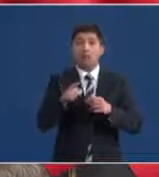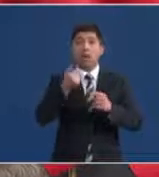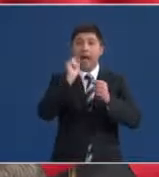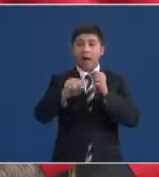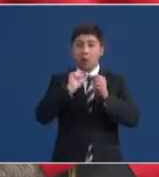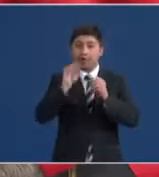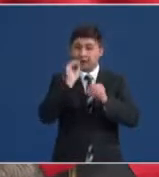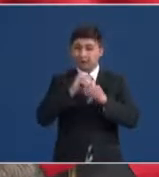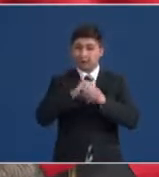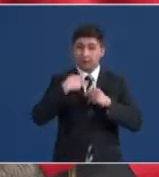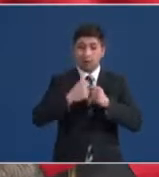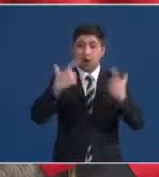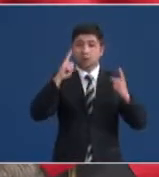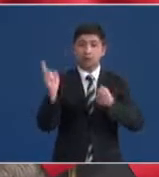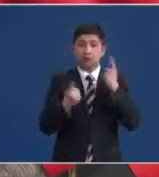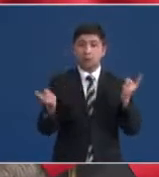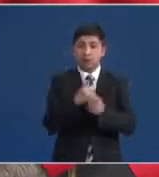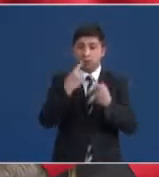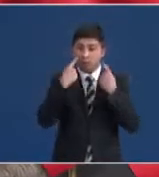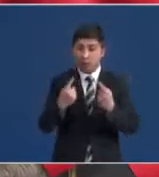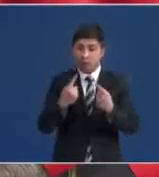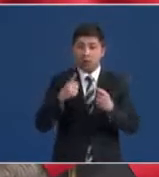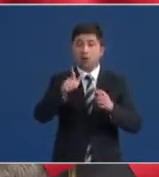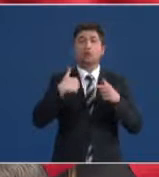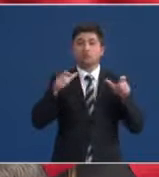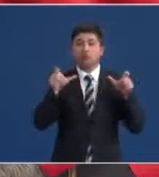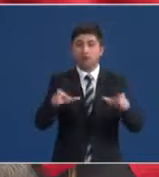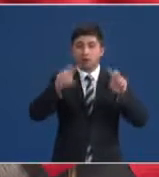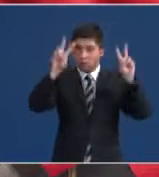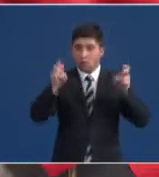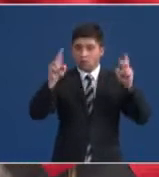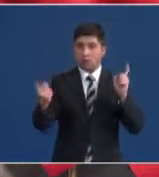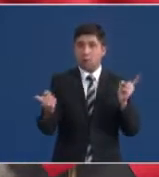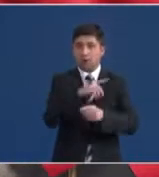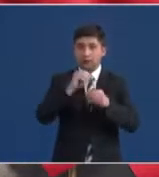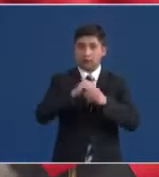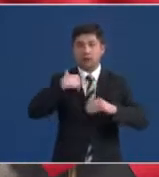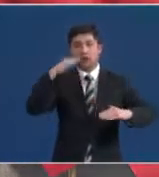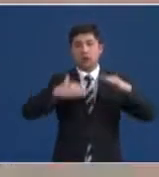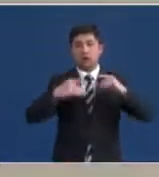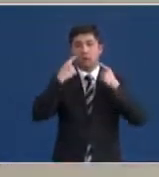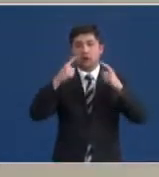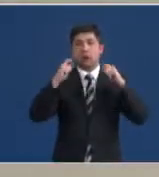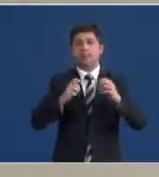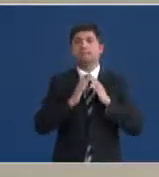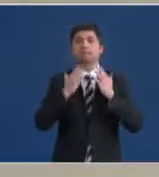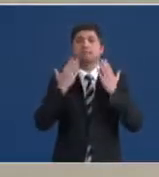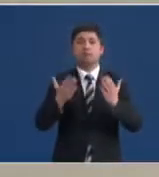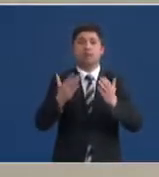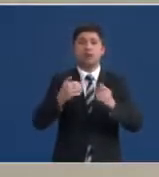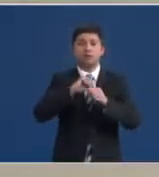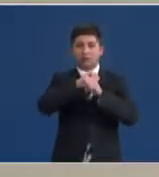ve ekonomik gelişmeleri ve güvenlik konularını zaya değerlendirdik bu